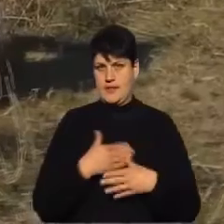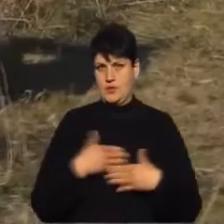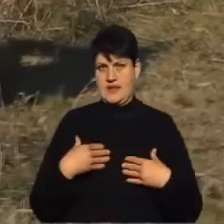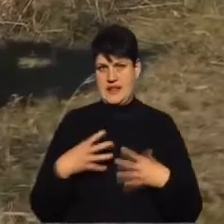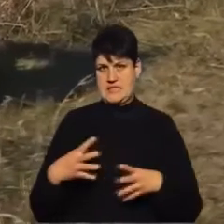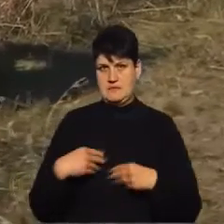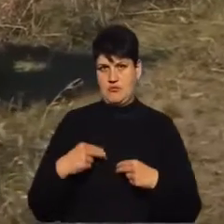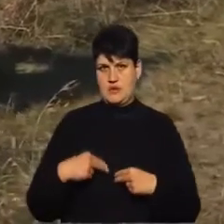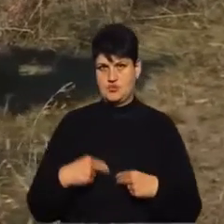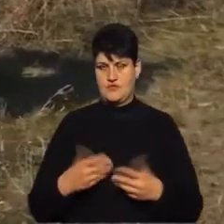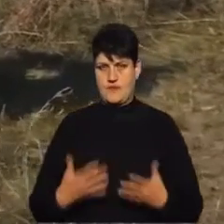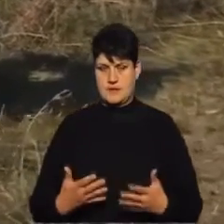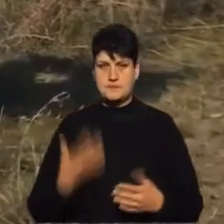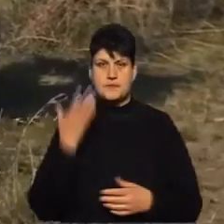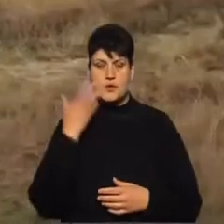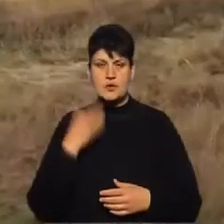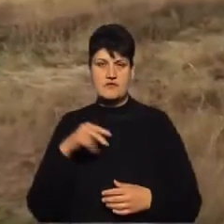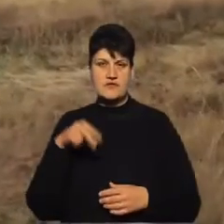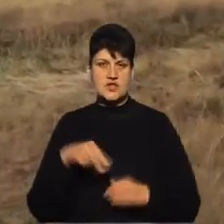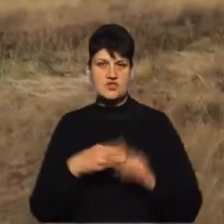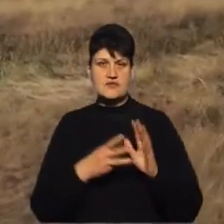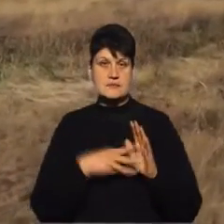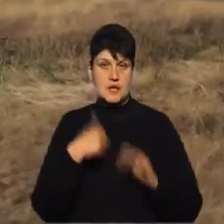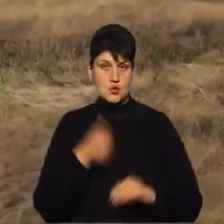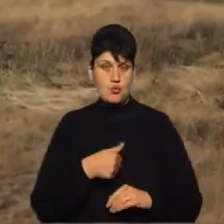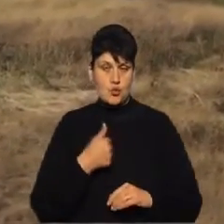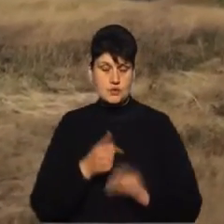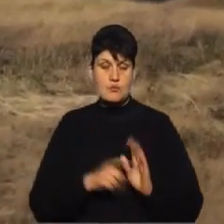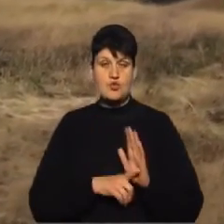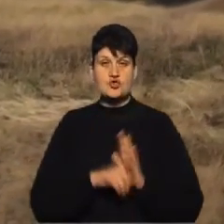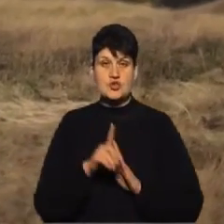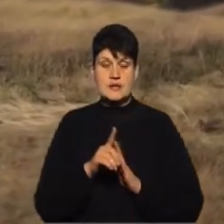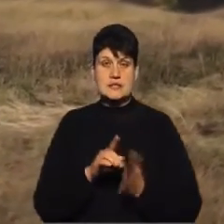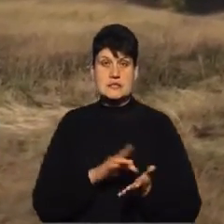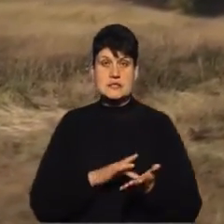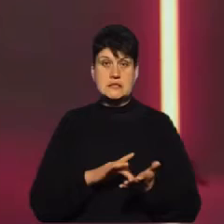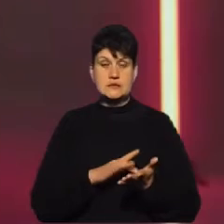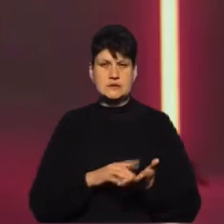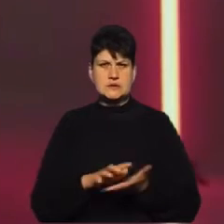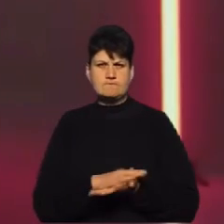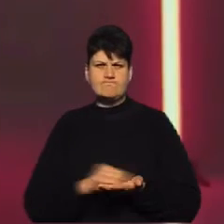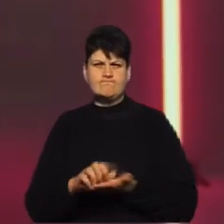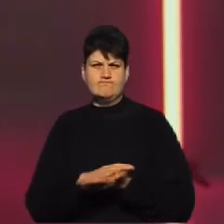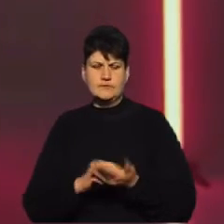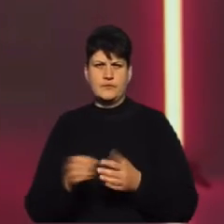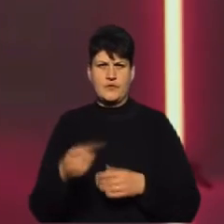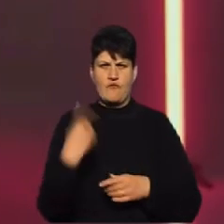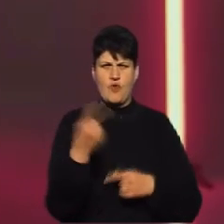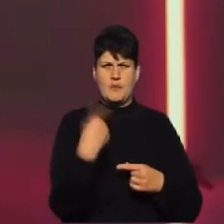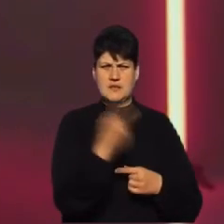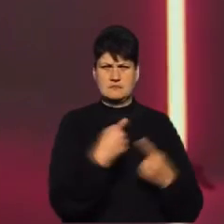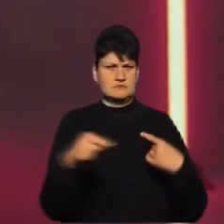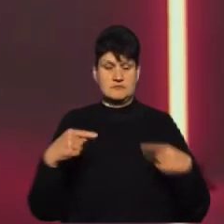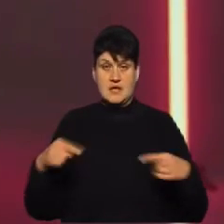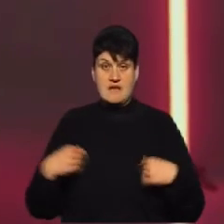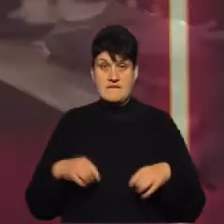у 2018-му почалися ромські погроми по Україні в різних областях, я вирішив відправитися туди